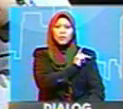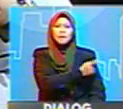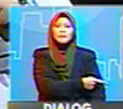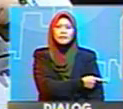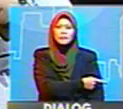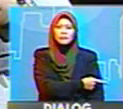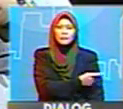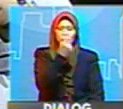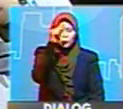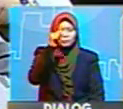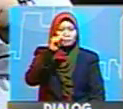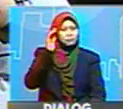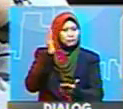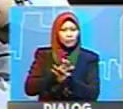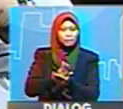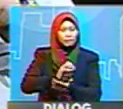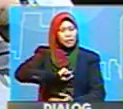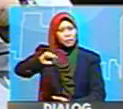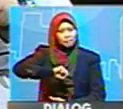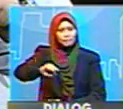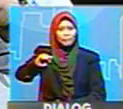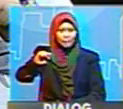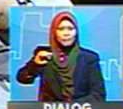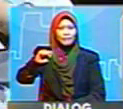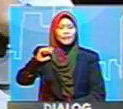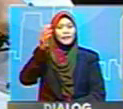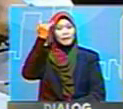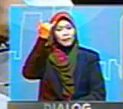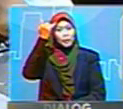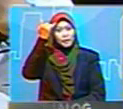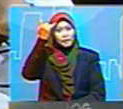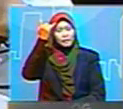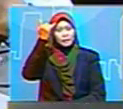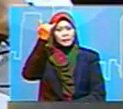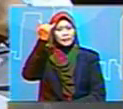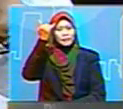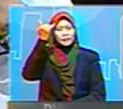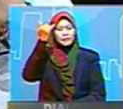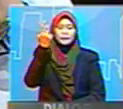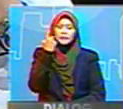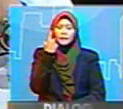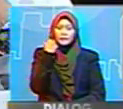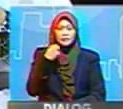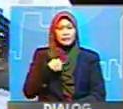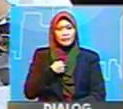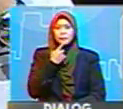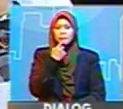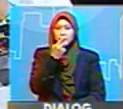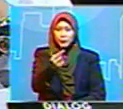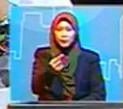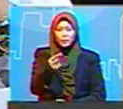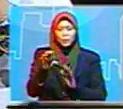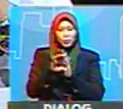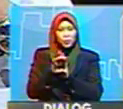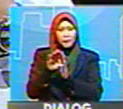untuk memboikot dan sebagainya kerana kalau kita lihat seperti saya sebut tadi di segi